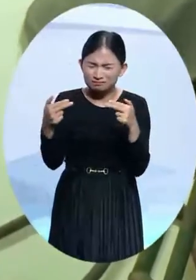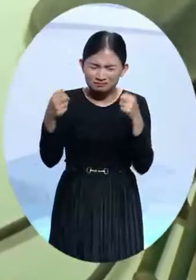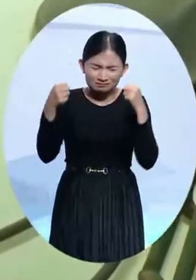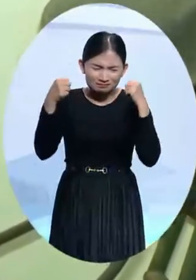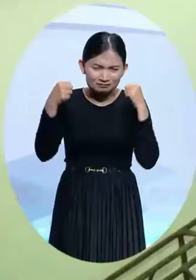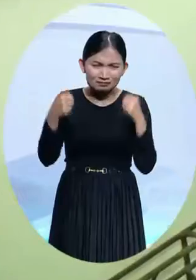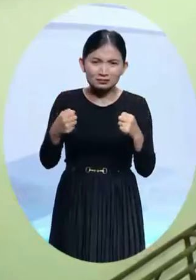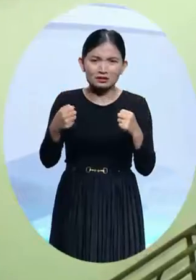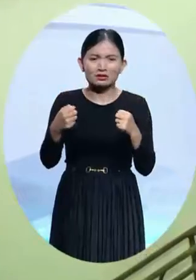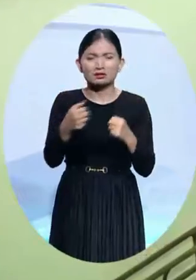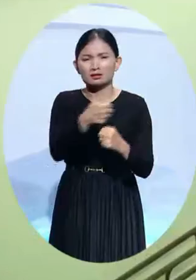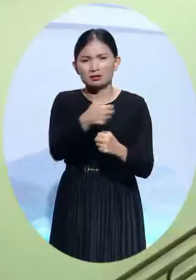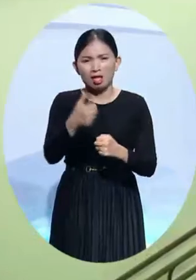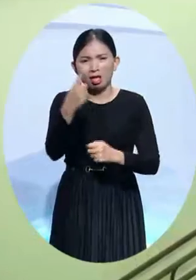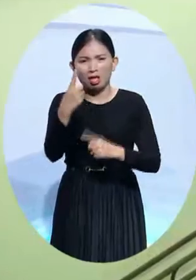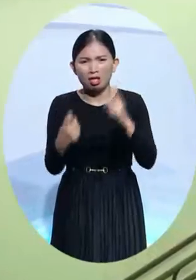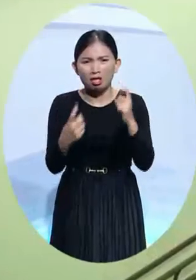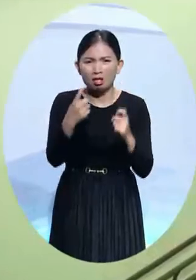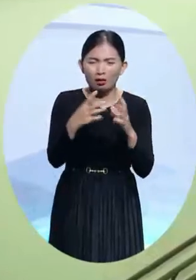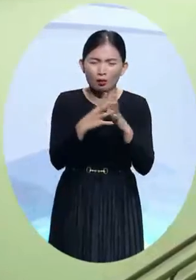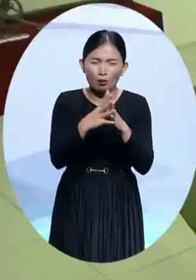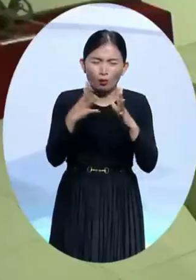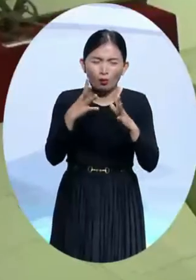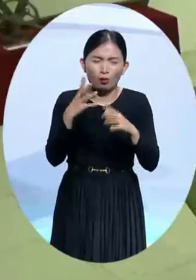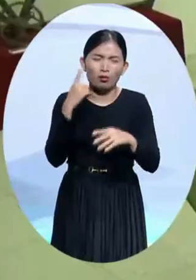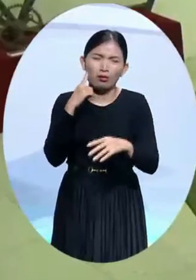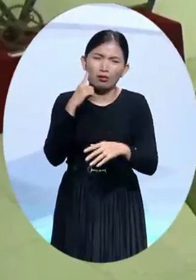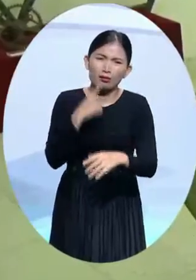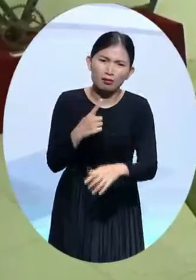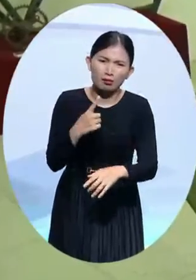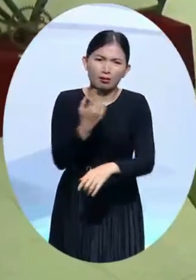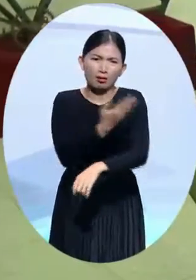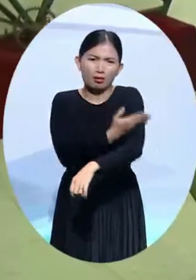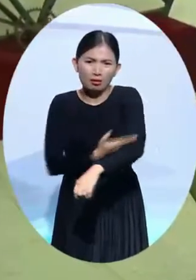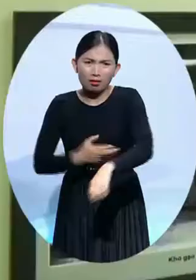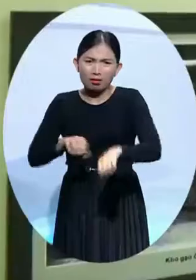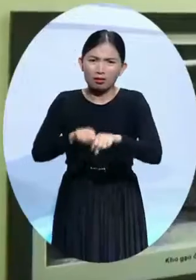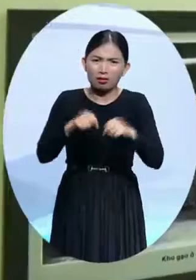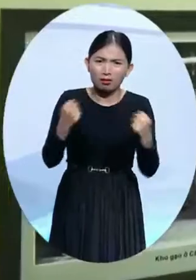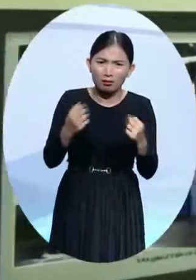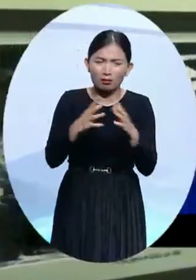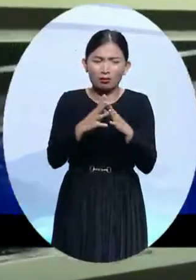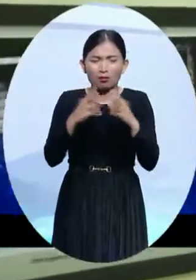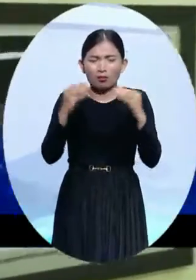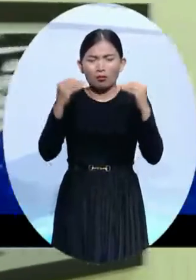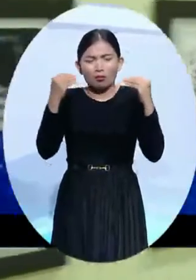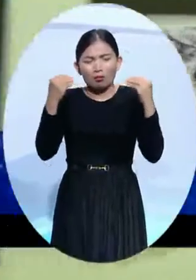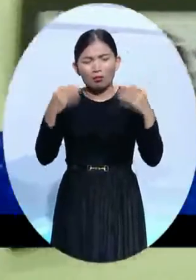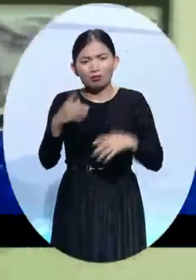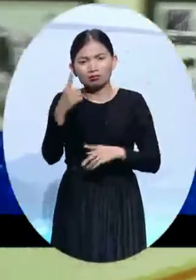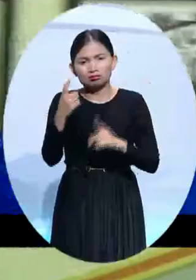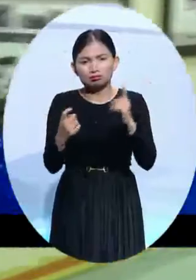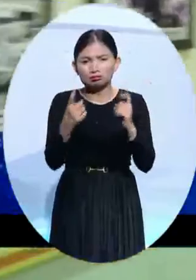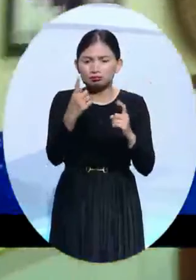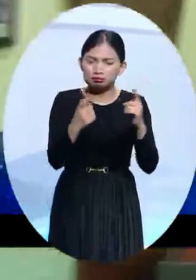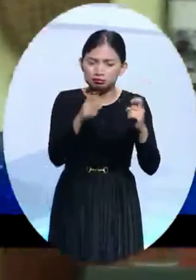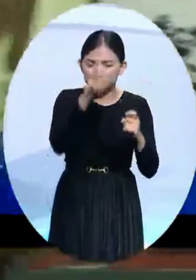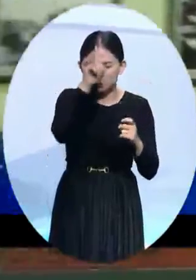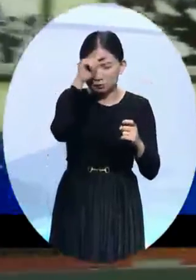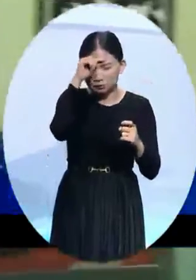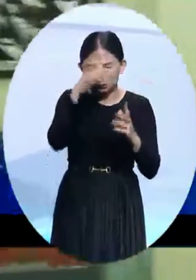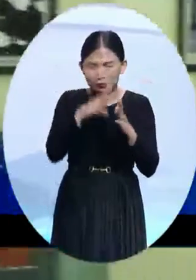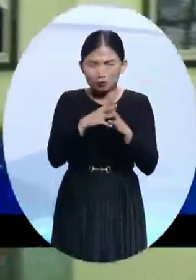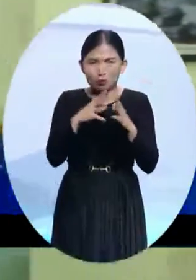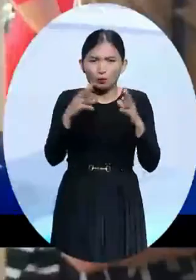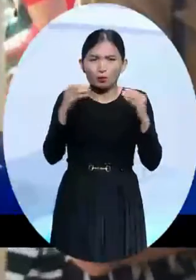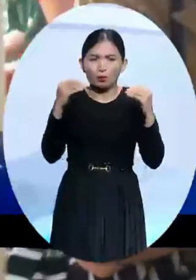nhiều thương bệnh binh hy sinh trong khi điều trị, và nhiều cán bộ nhân viên quân dân y biệt phái đã anh dũng hy sinh trong khi làm nhiệm vụ. Đến